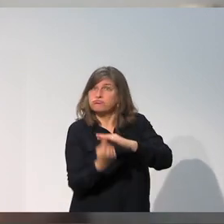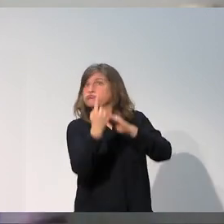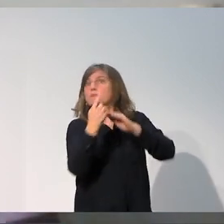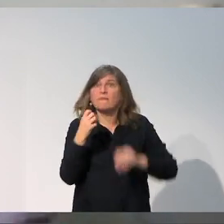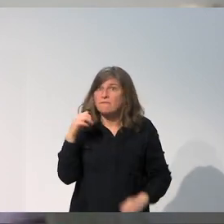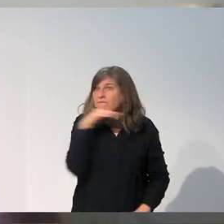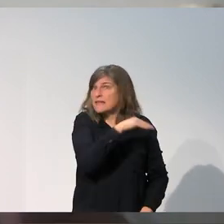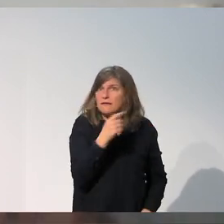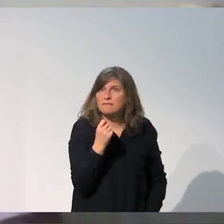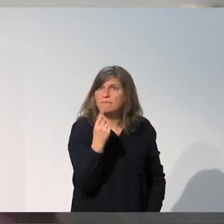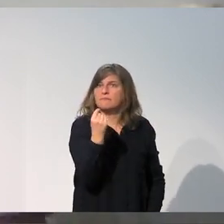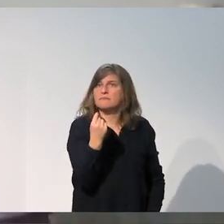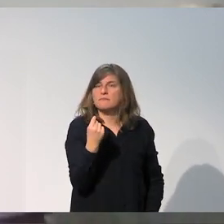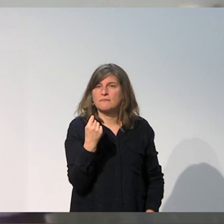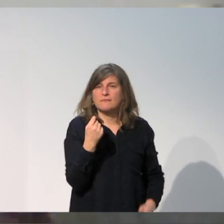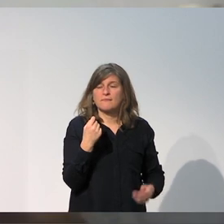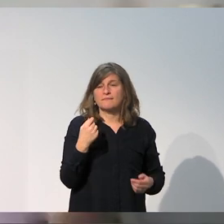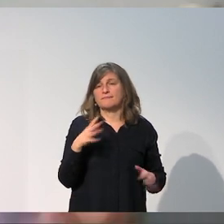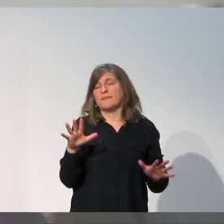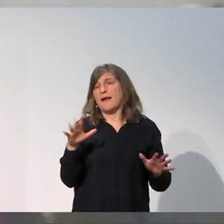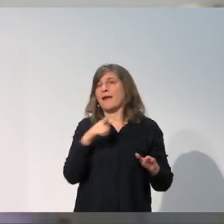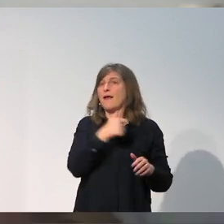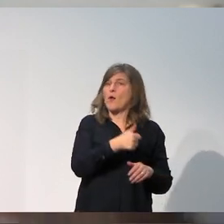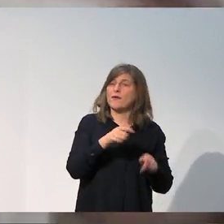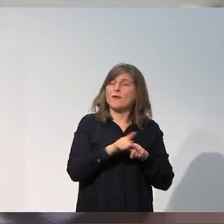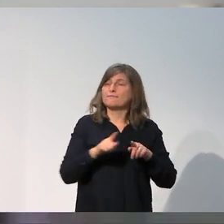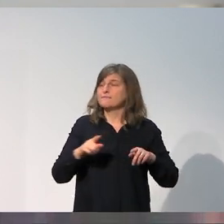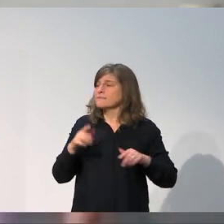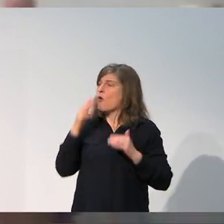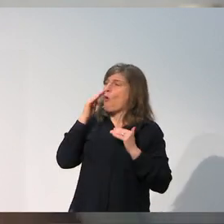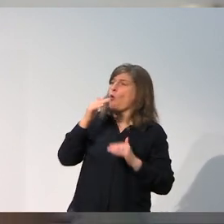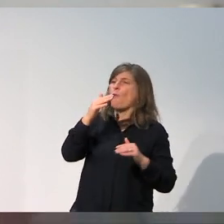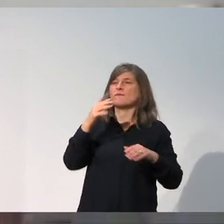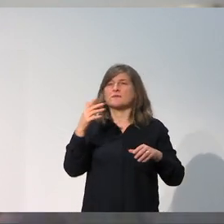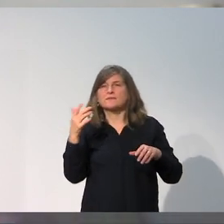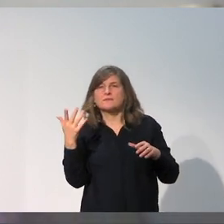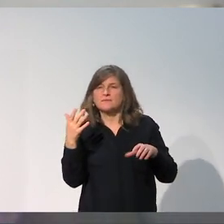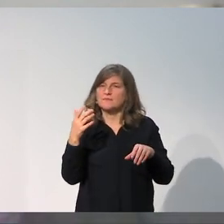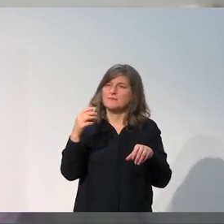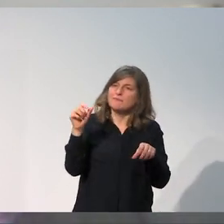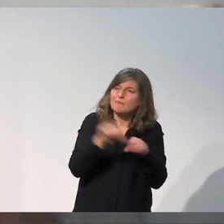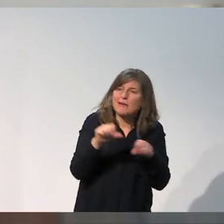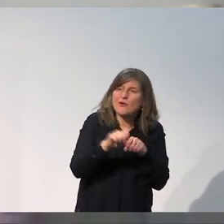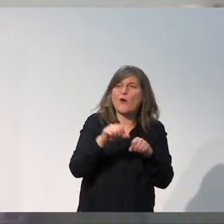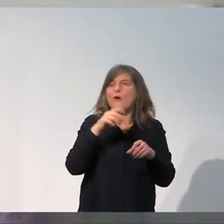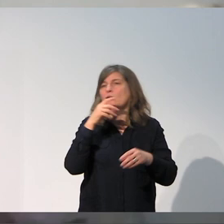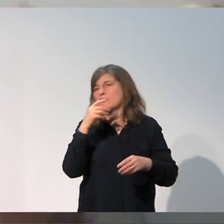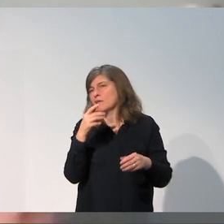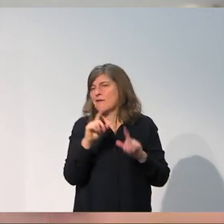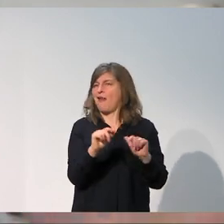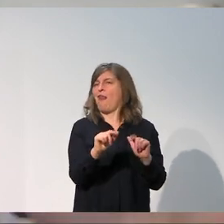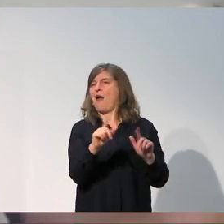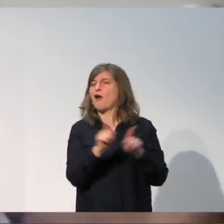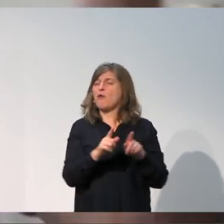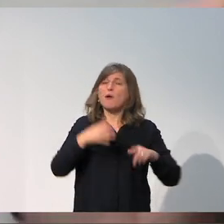espèce d'assise confiante qu'on a en nos mines riches de pétrole et qui font